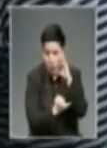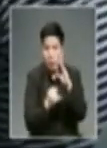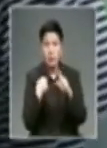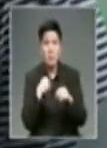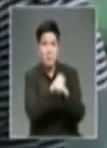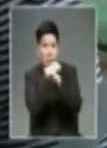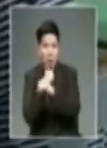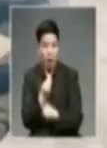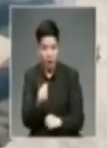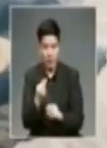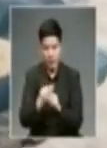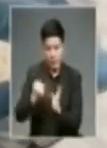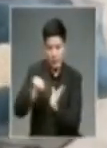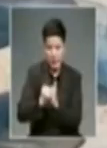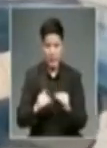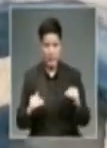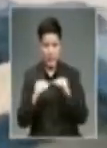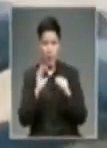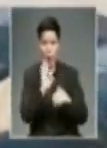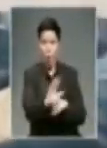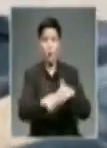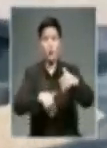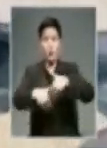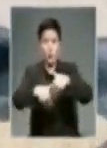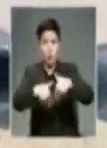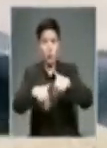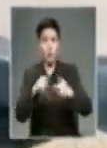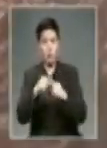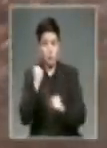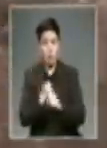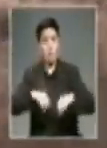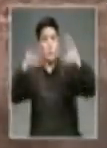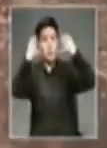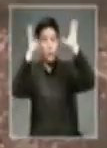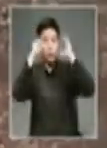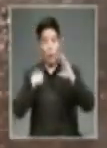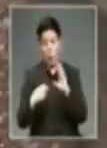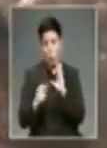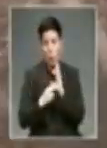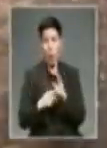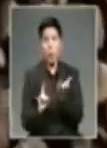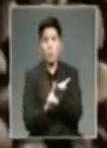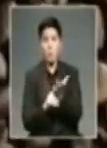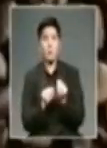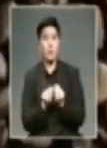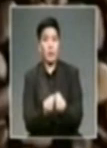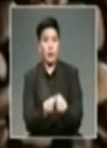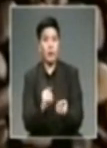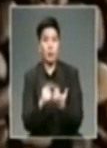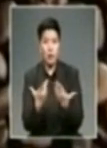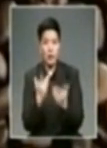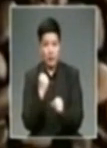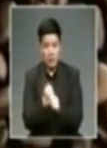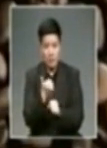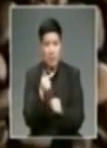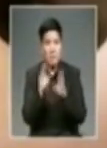ครองชื่อสินค้าให้เป็นสิทธิของชุมชนมีการทำการตลาดและรับรองคุณภาพจากแหล่งผลิตสินค้าที่